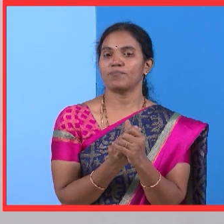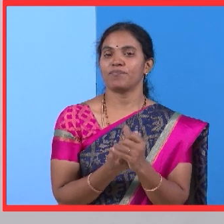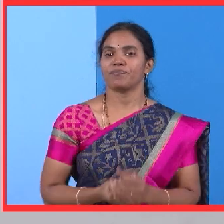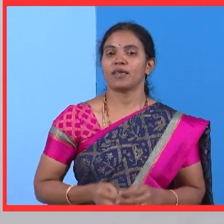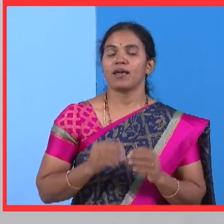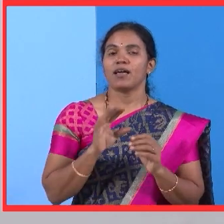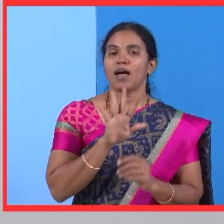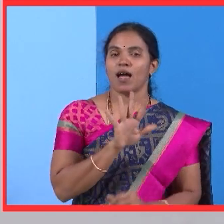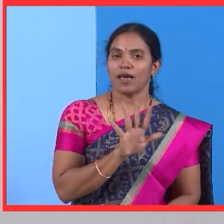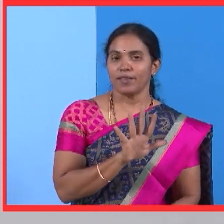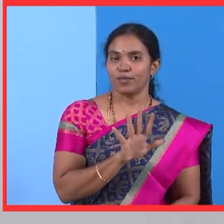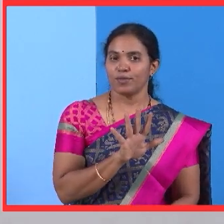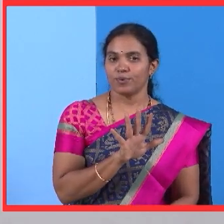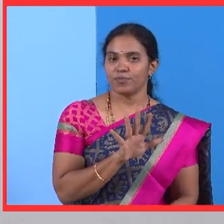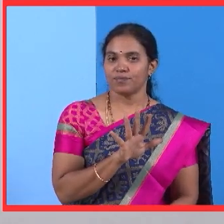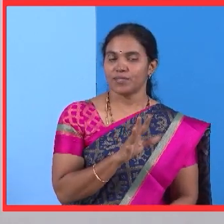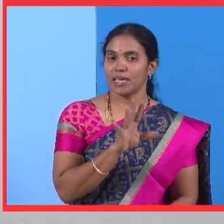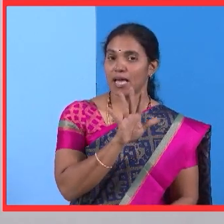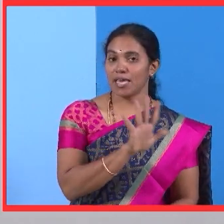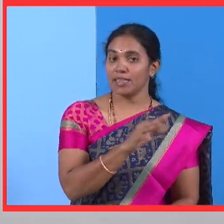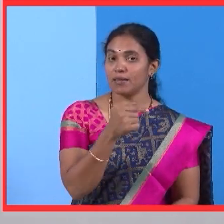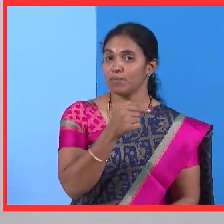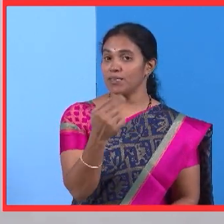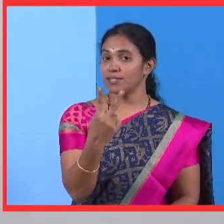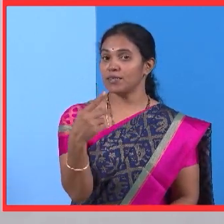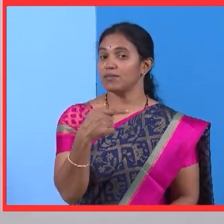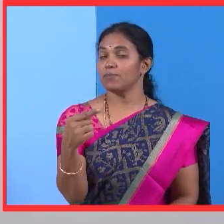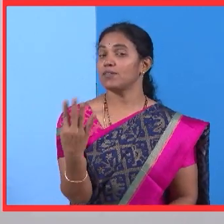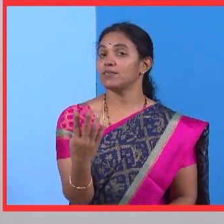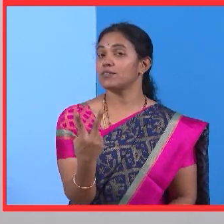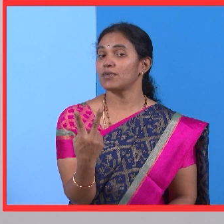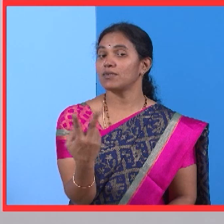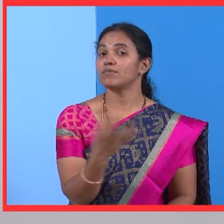மைனஸ் 2 மைனஸ் 2 கூட்டினீங்கன்னா மைனஸ் 4 கமா